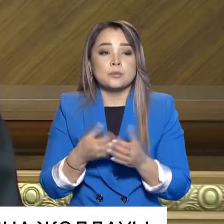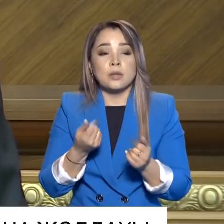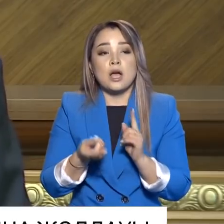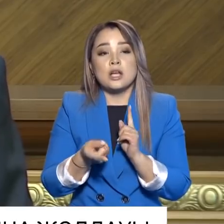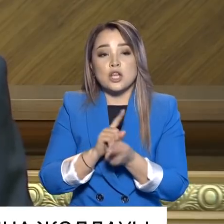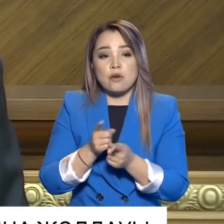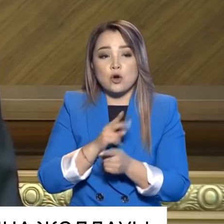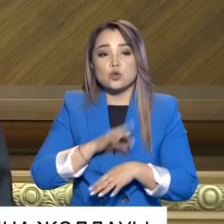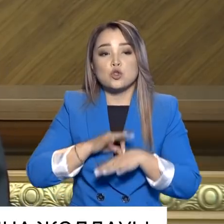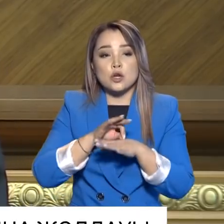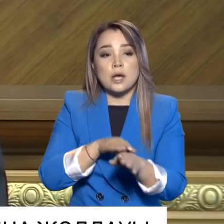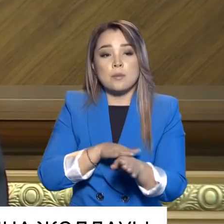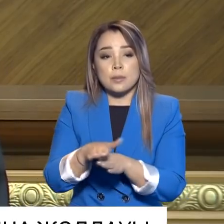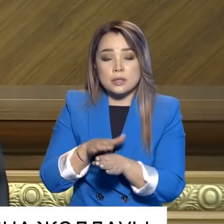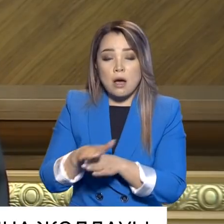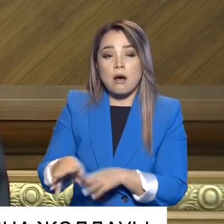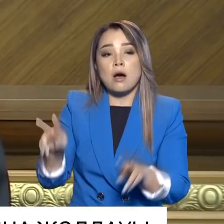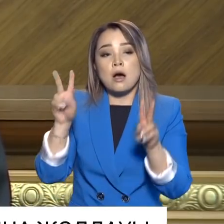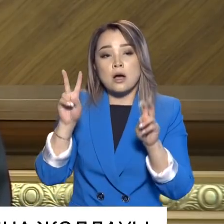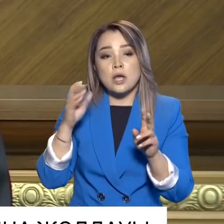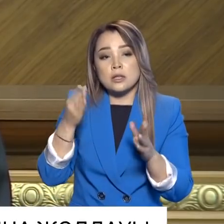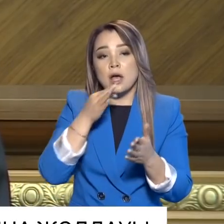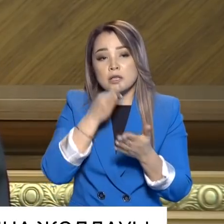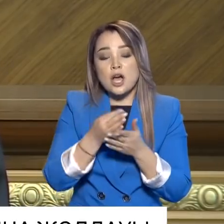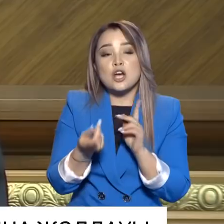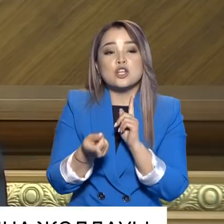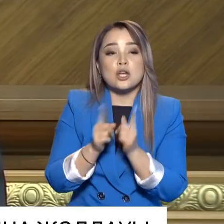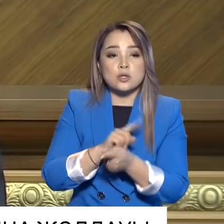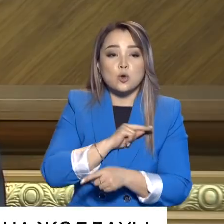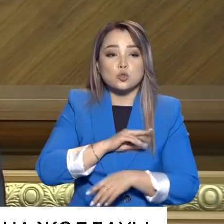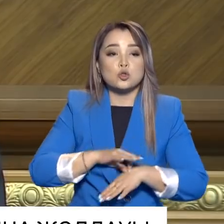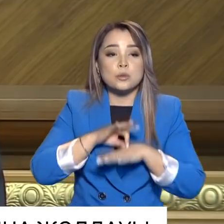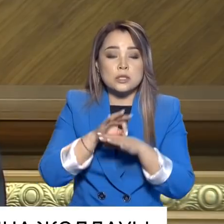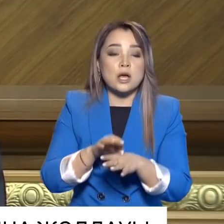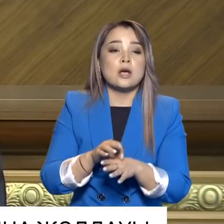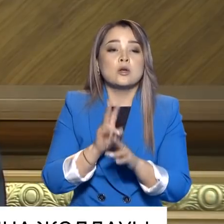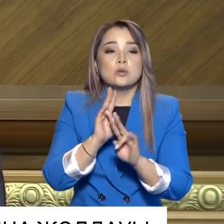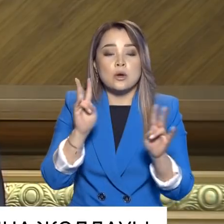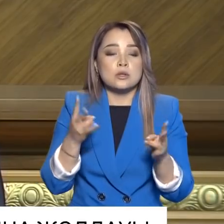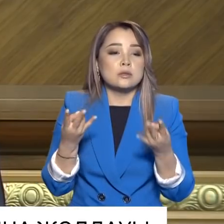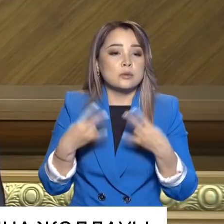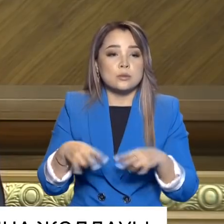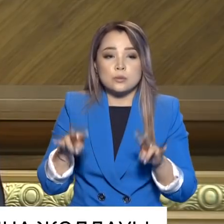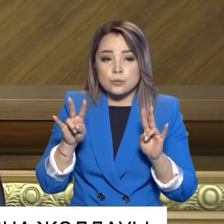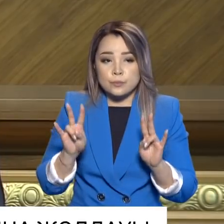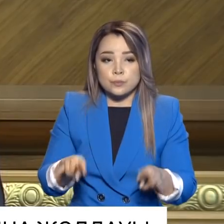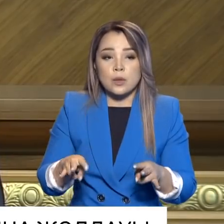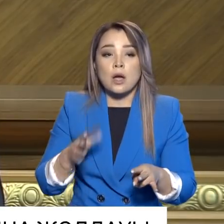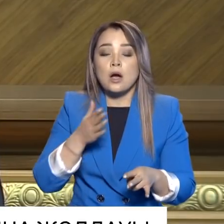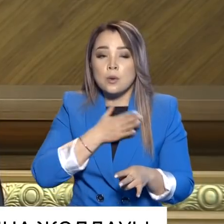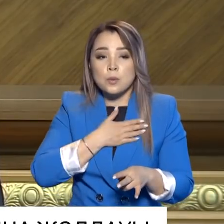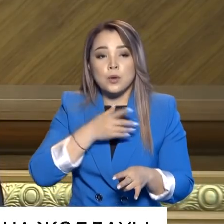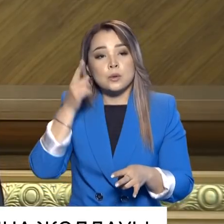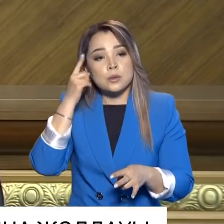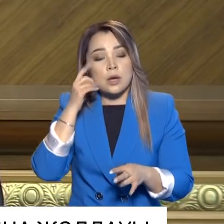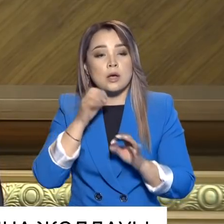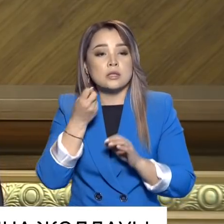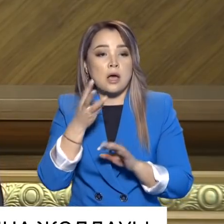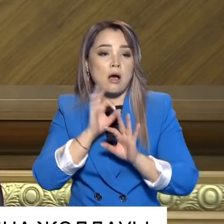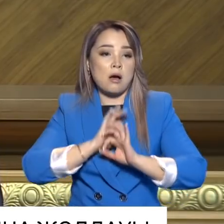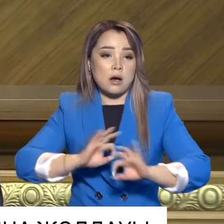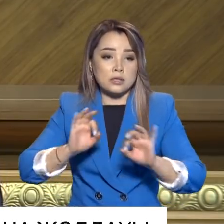Реформа жасап жатырмыз деген атақ үшін ғана реформа жасаудың ешкімге қажеті жоқ. Мен мұны бірнеше рет